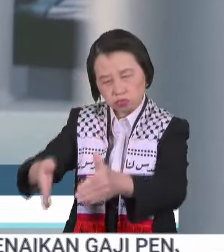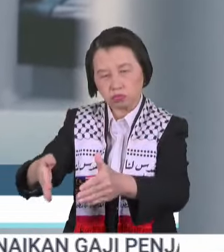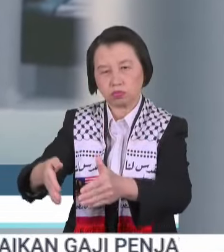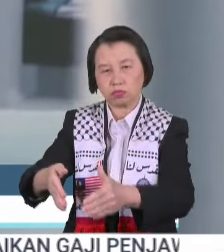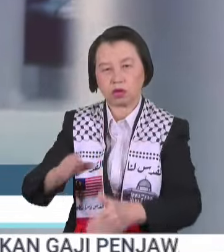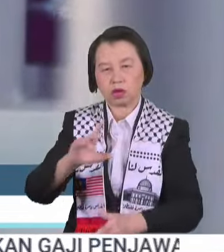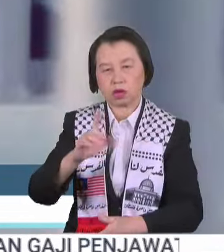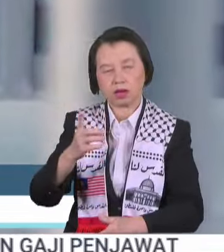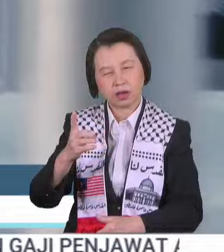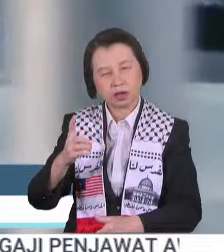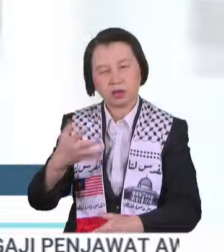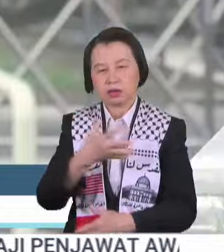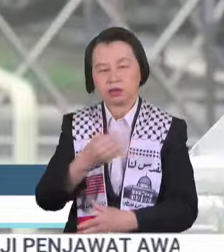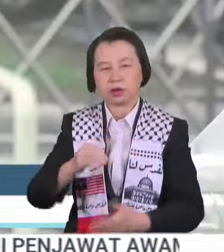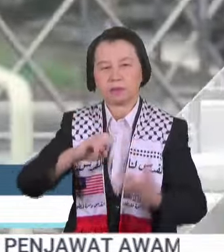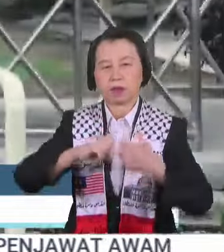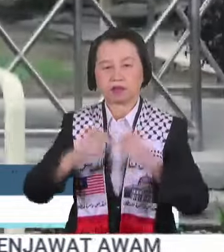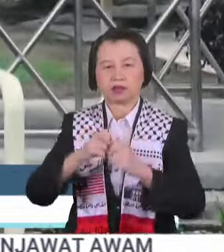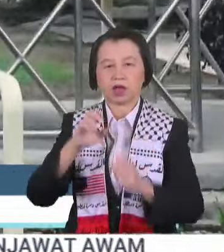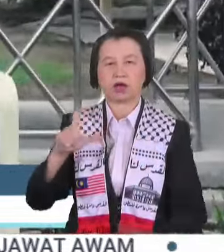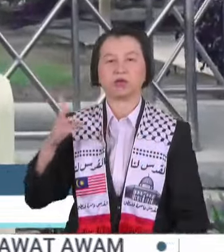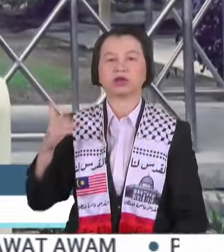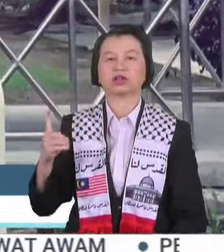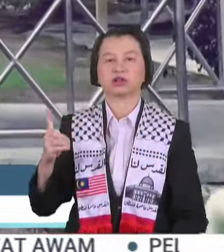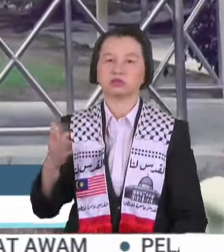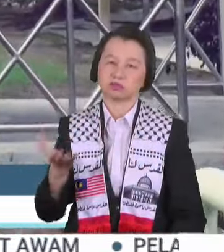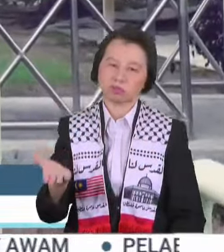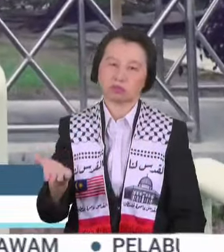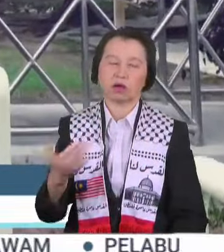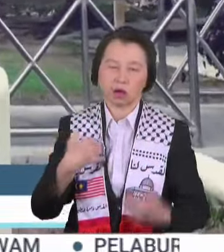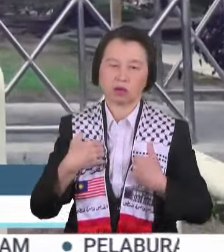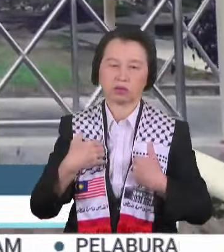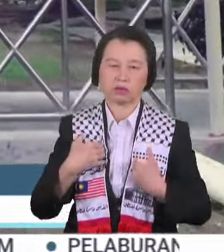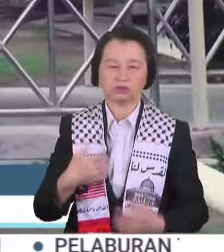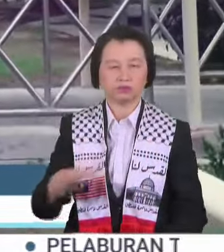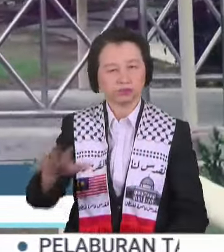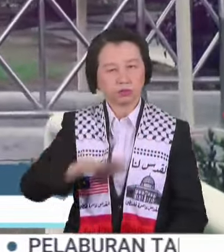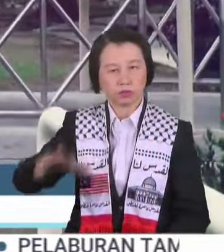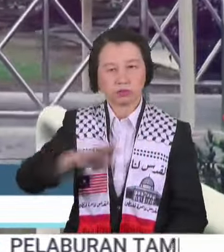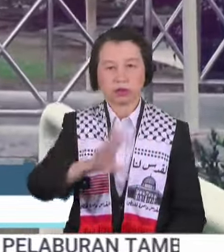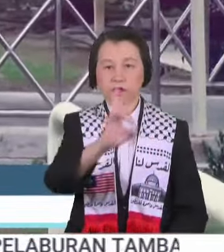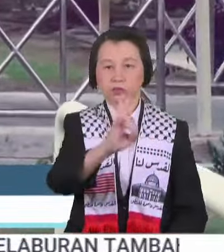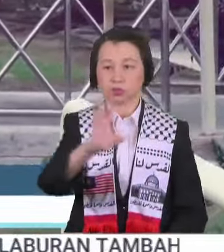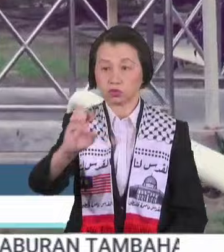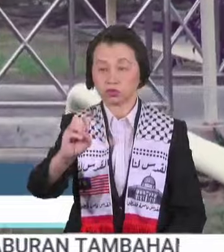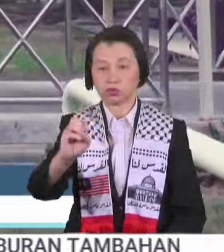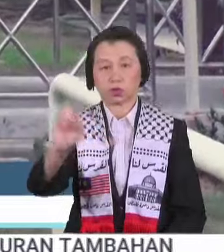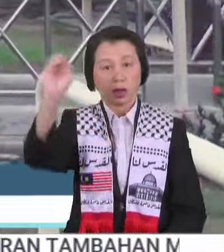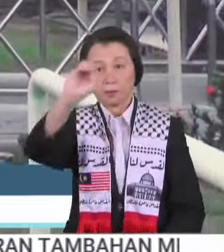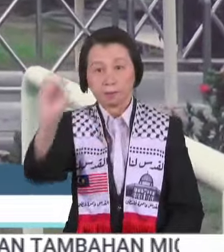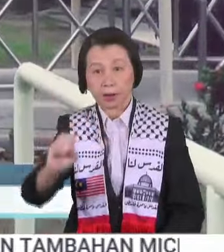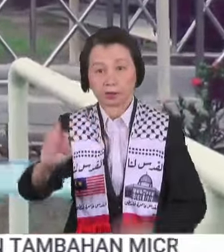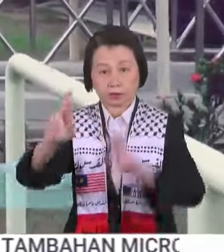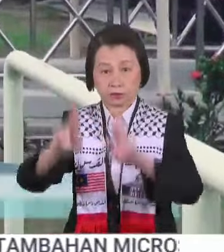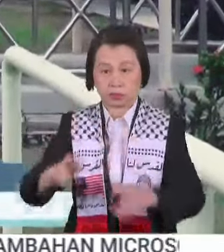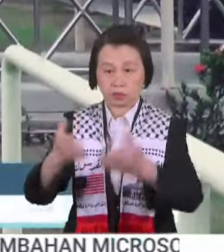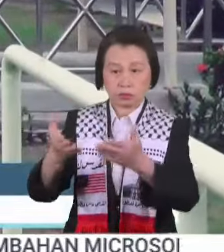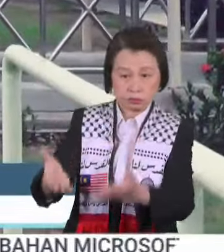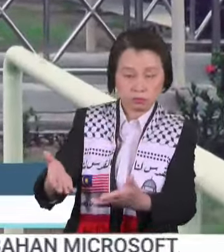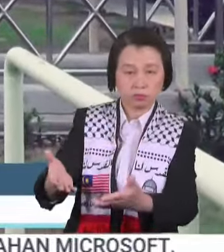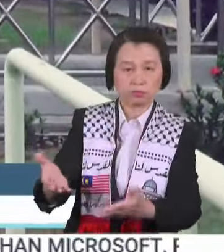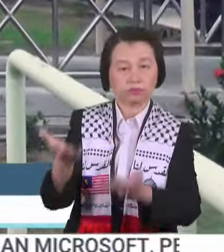ADHD dan masalah pembelajaran. Difahamkan hampir 70% penghuni di sini tidak